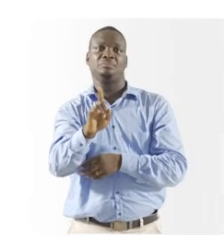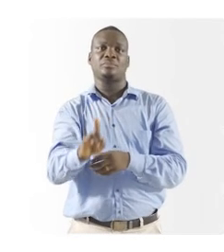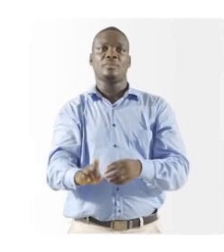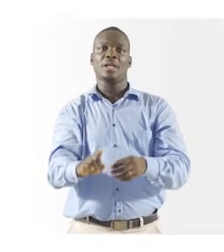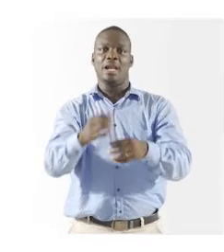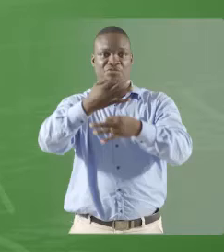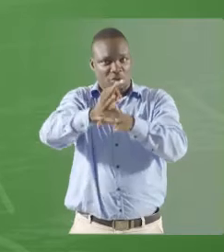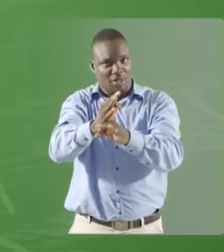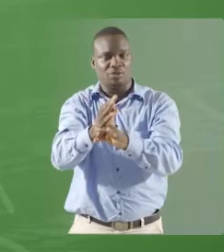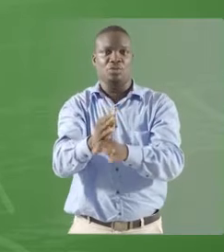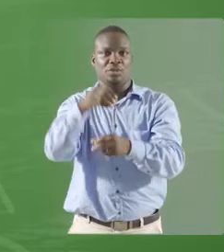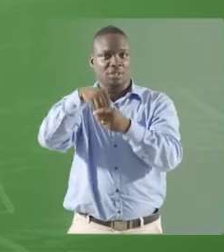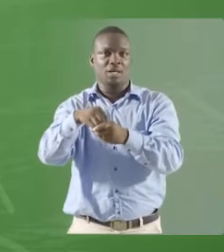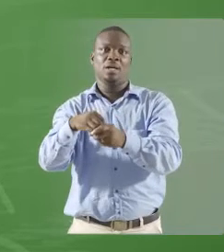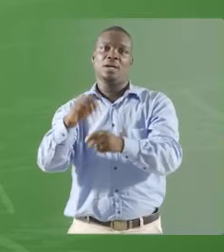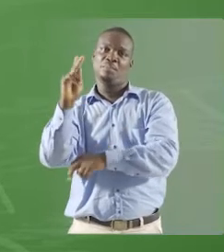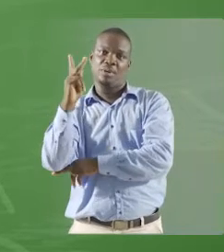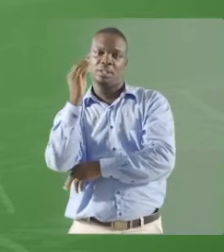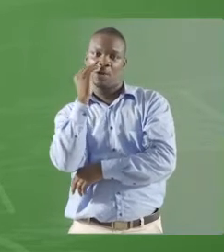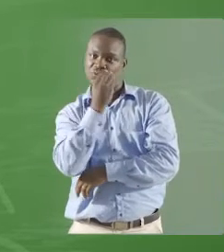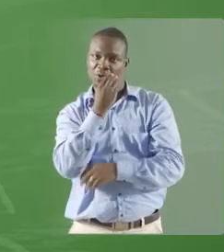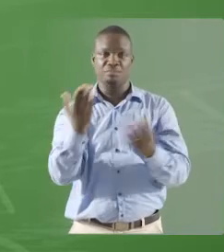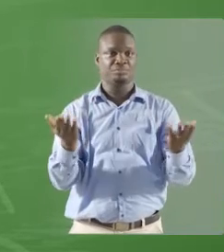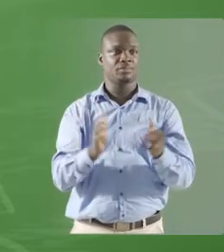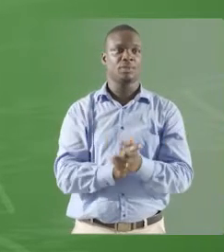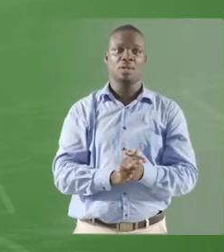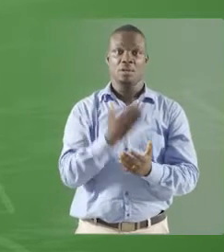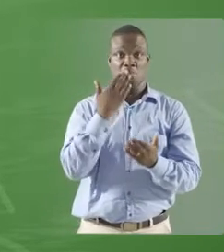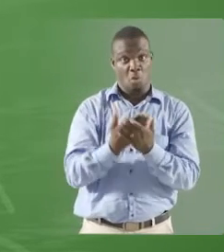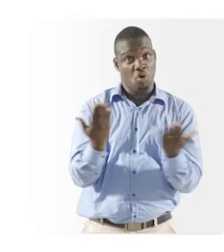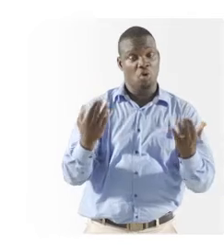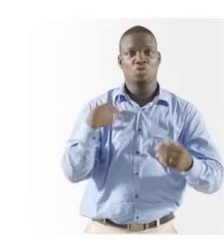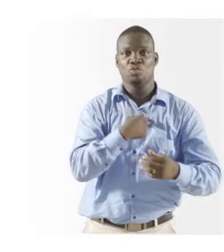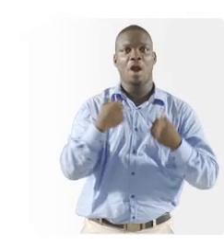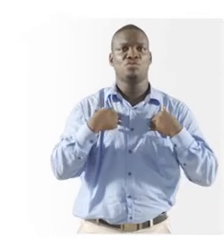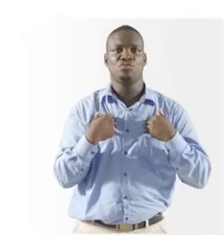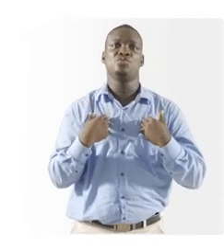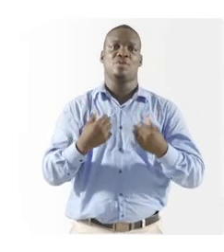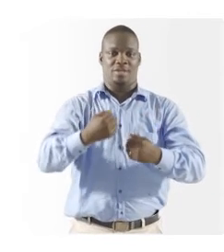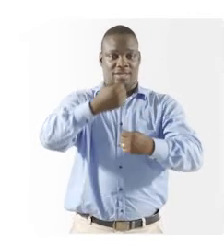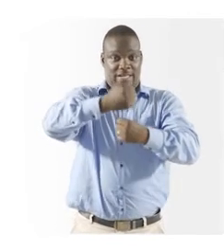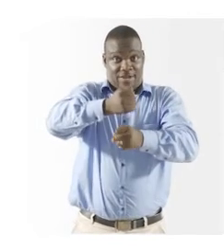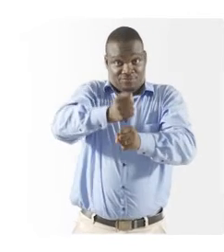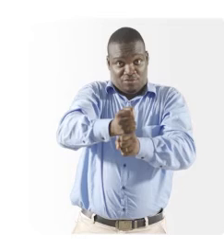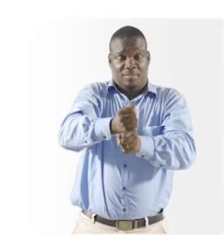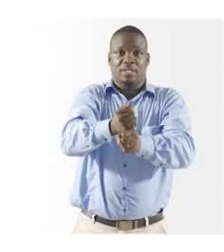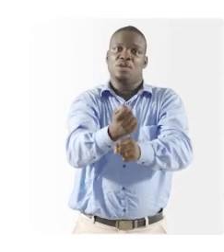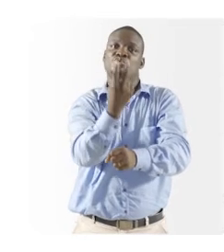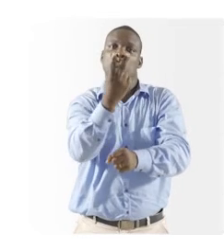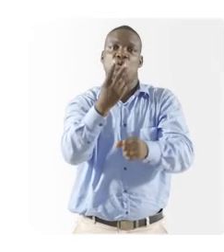spermaphytes. Alors, nous avons eu la formation de 2 œufs. Un œuf